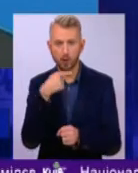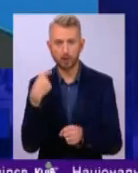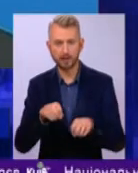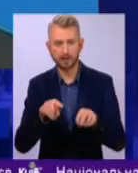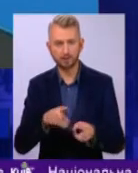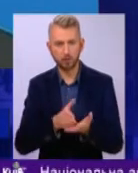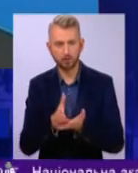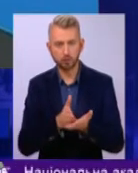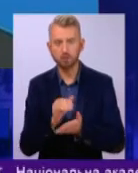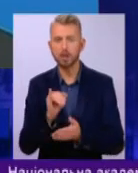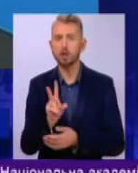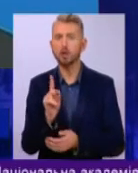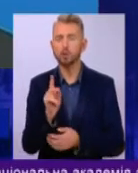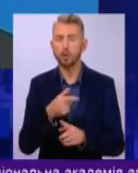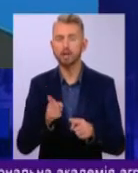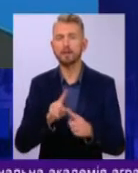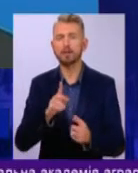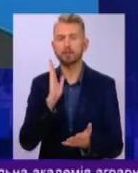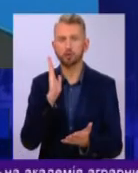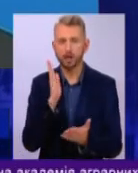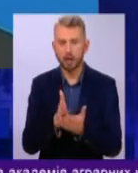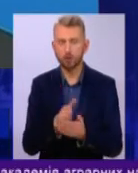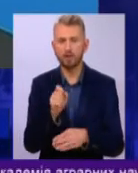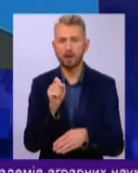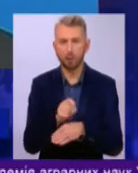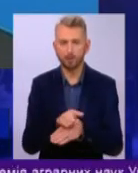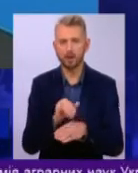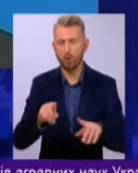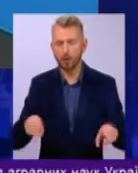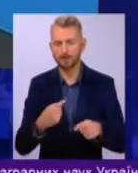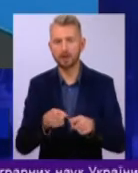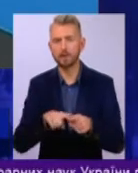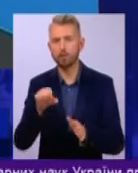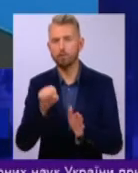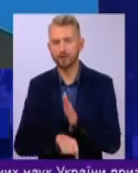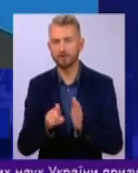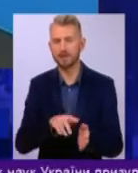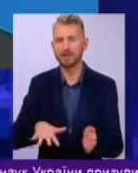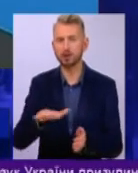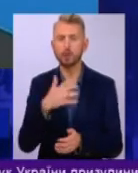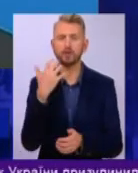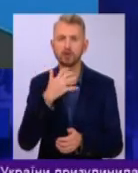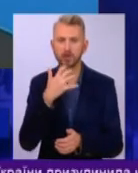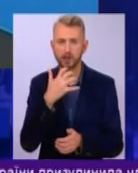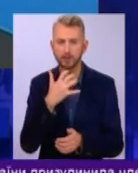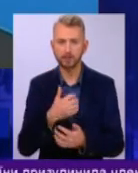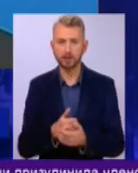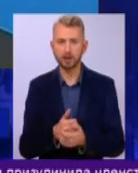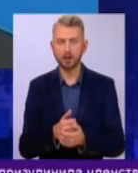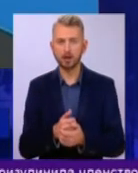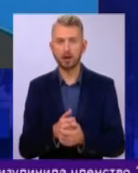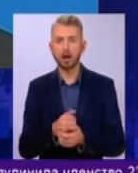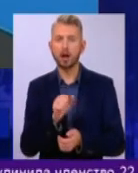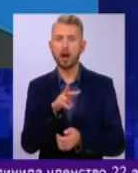спецслужб, і друге, це безпосередньо замовлення організація цього вбивства з території Чечні. Тільки Аміна